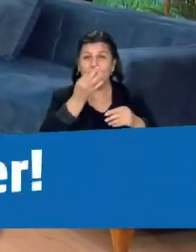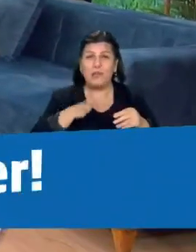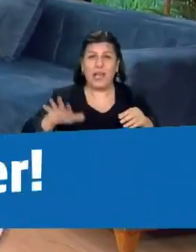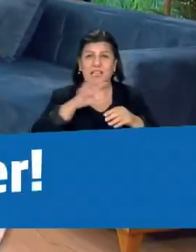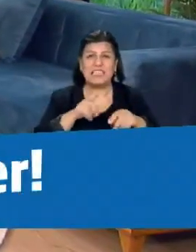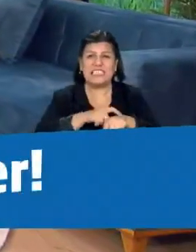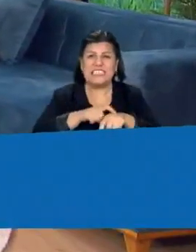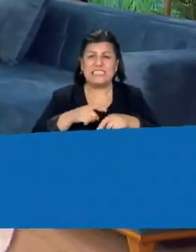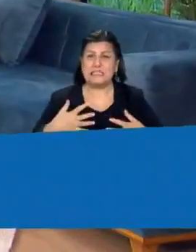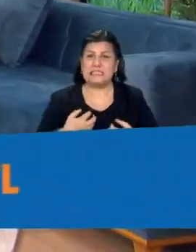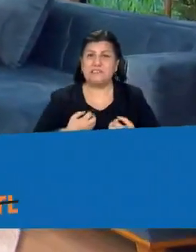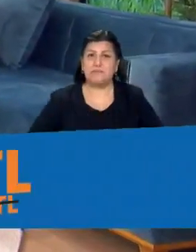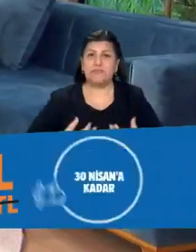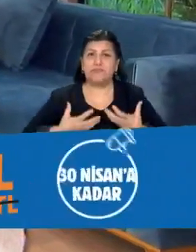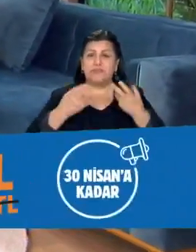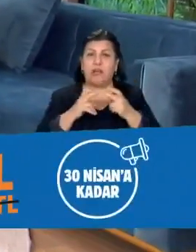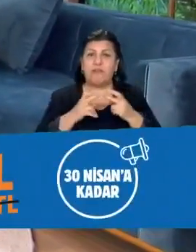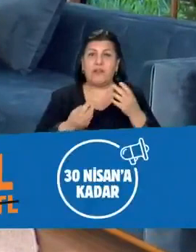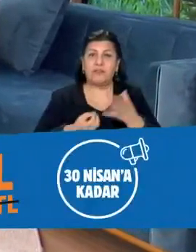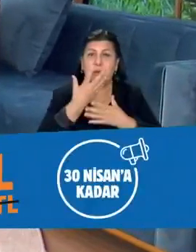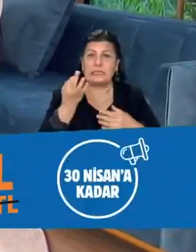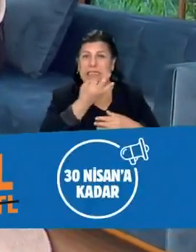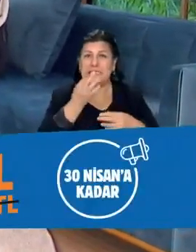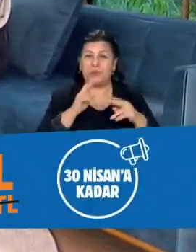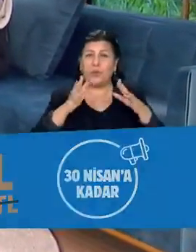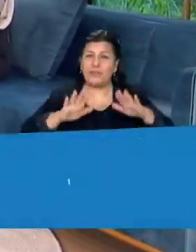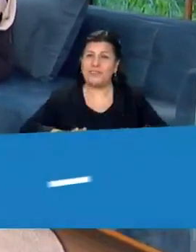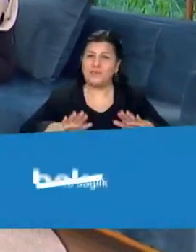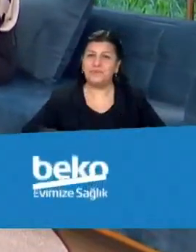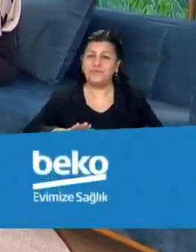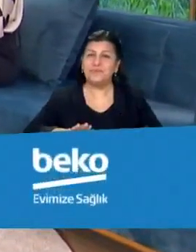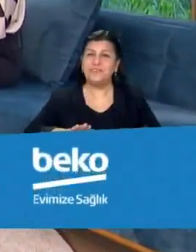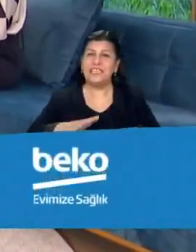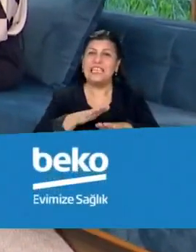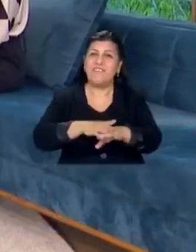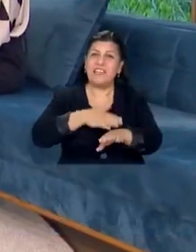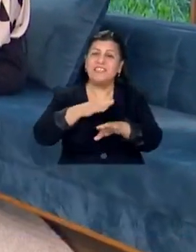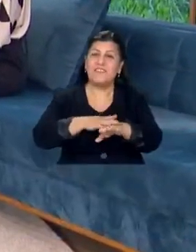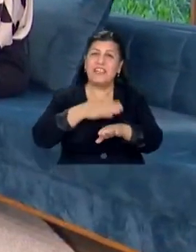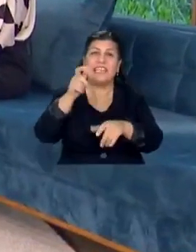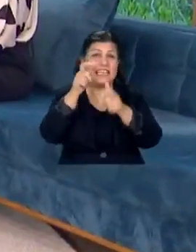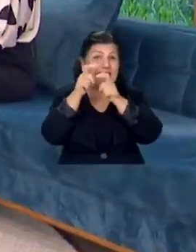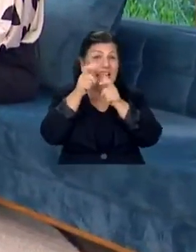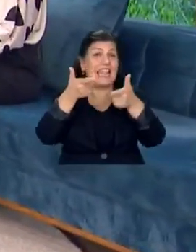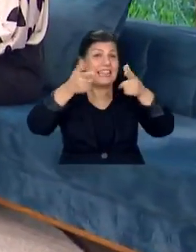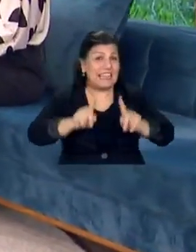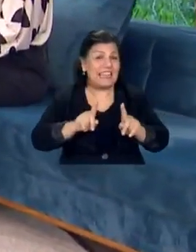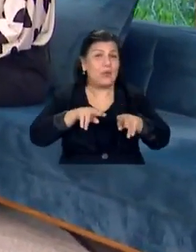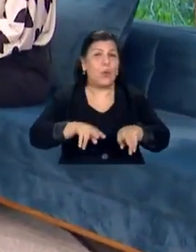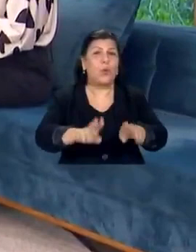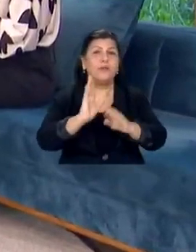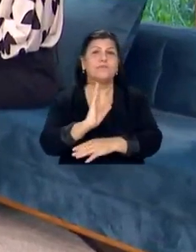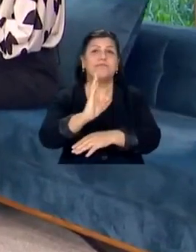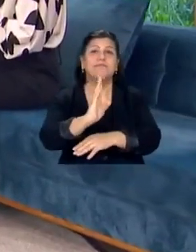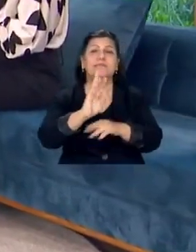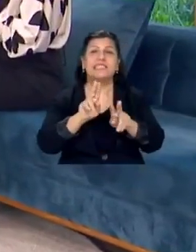herkesin sinirleri gergin kavga Olabilir sorun olabilir Daha iyi dikkatli devam etmek bir kısımda olanı